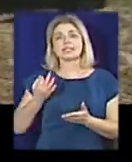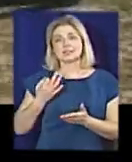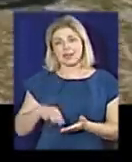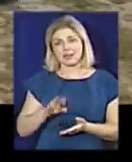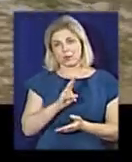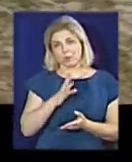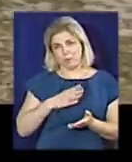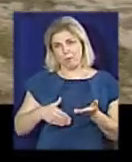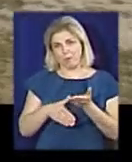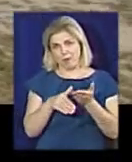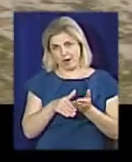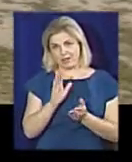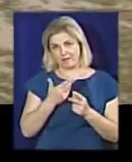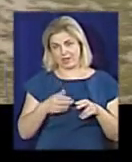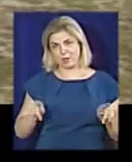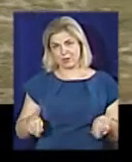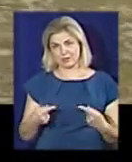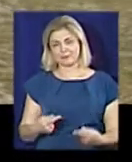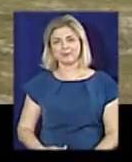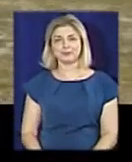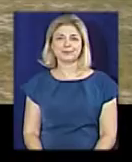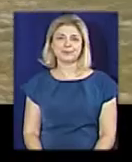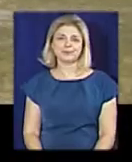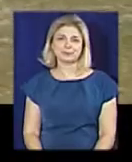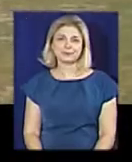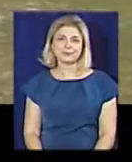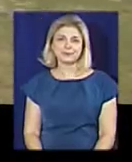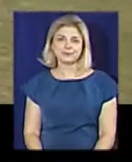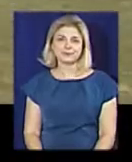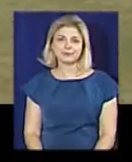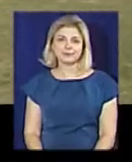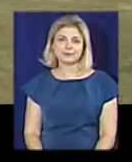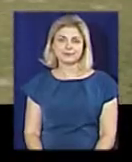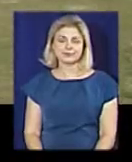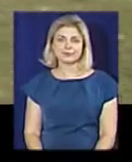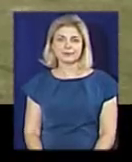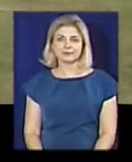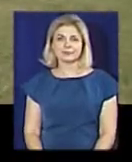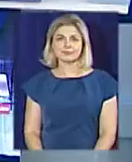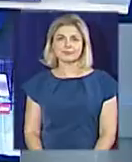Койрис. Тетяна Бакоцька, Костянтин Ликов, телевізійні новини Миколаївщини.